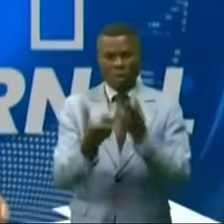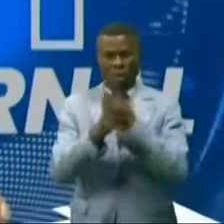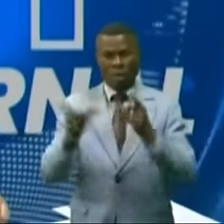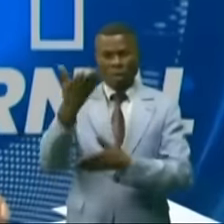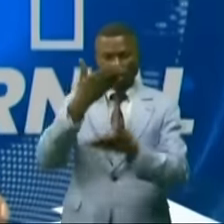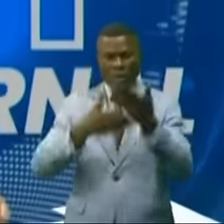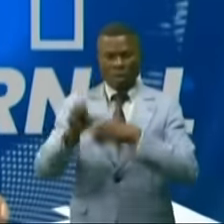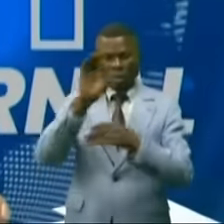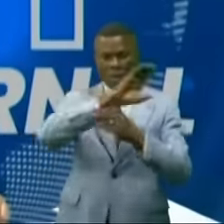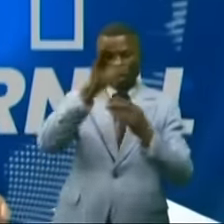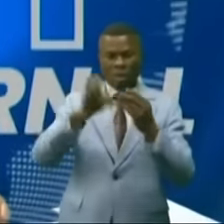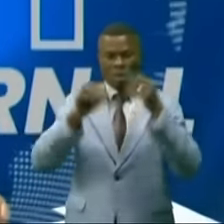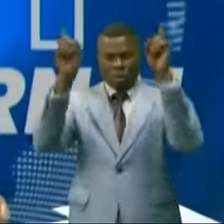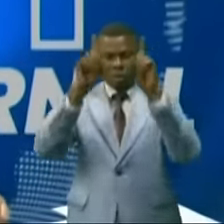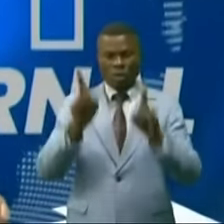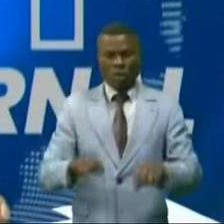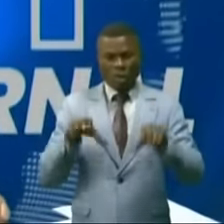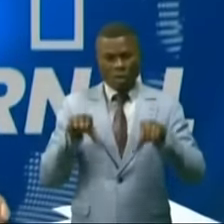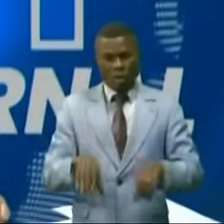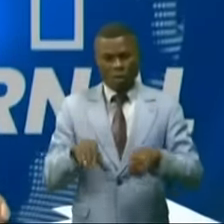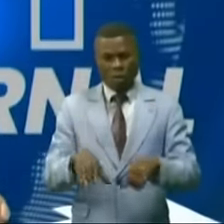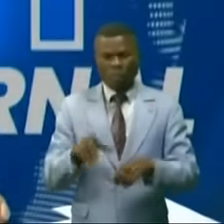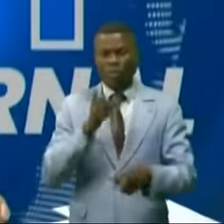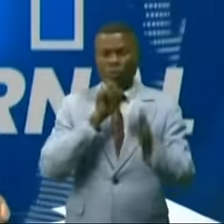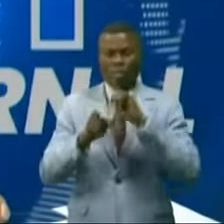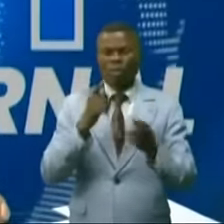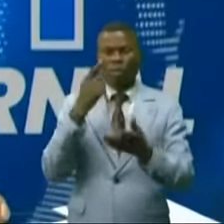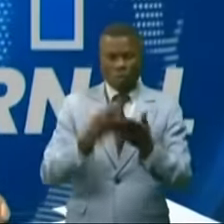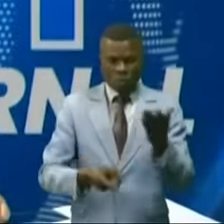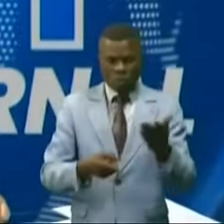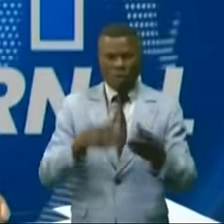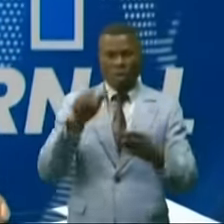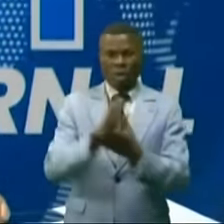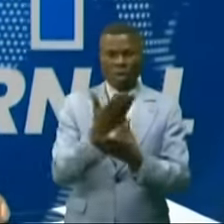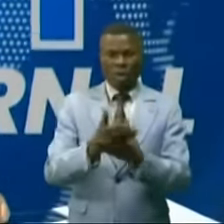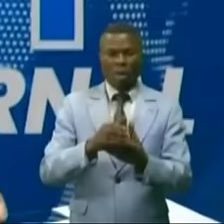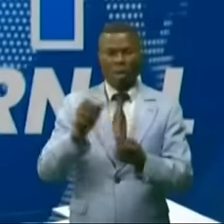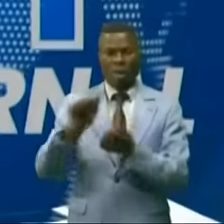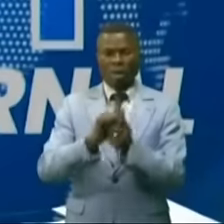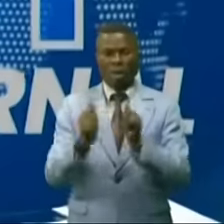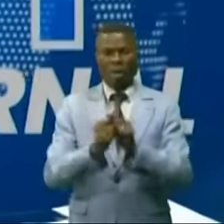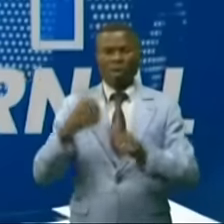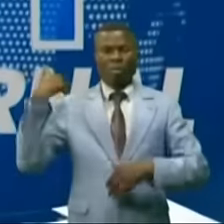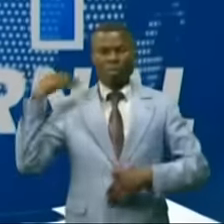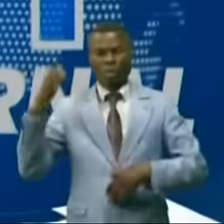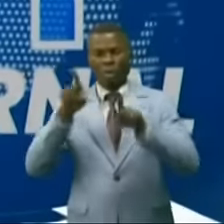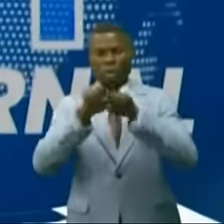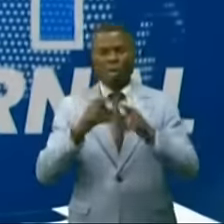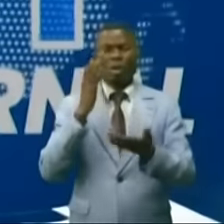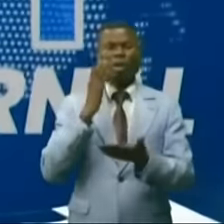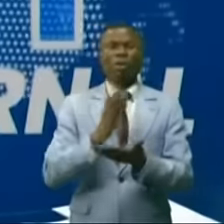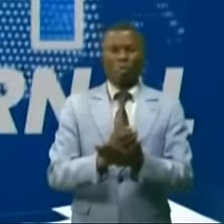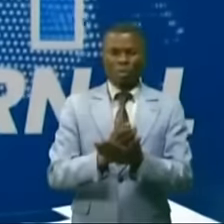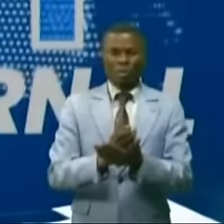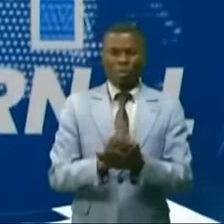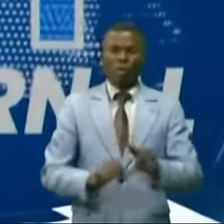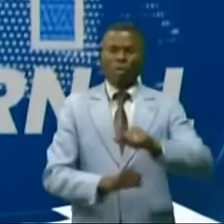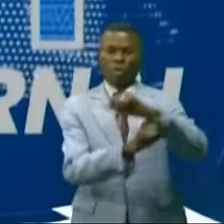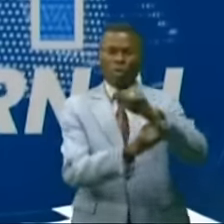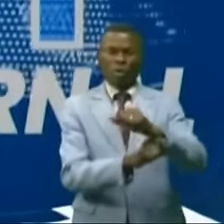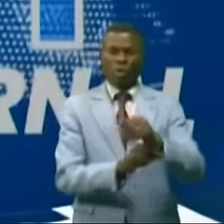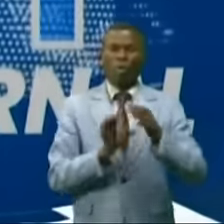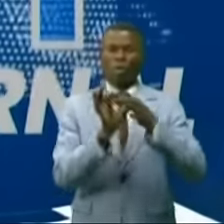libre-échange continentale africaine en RDC. Les échanges se déroulent entre les secteurs publics et privés avec l'appui de